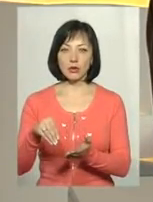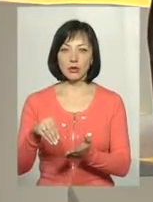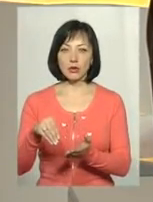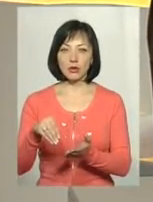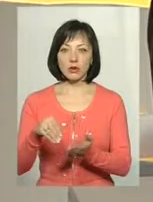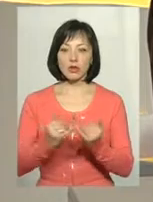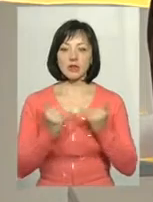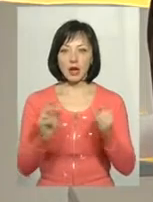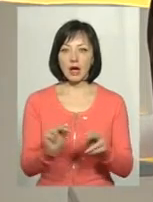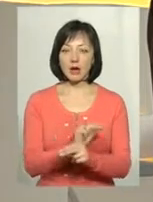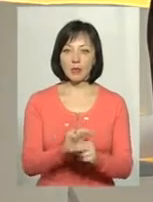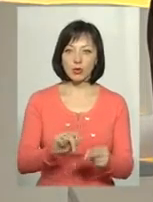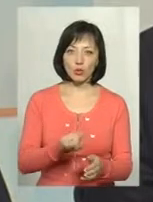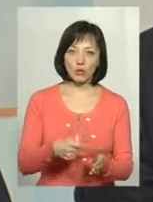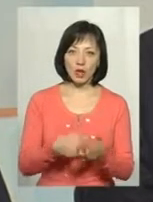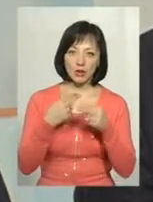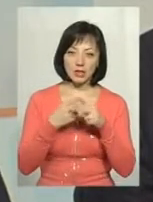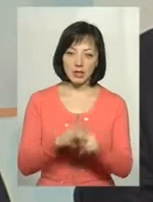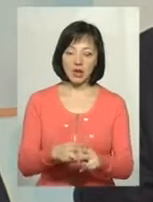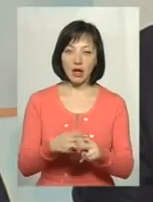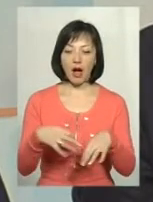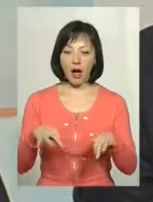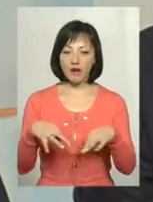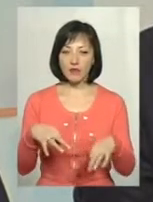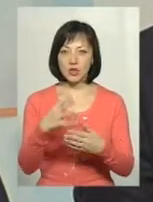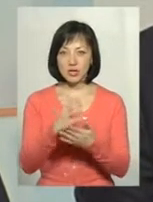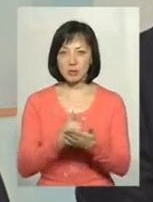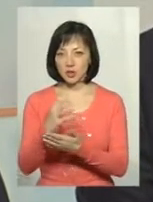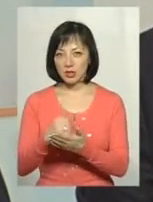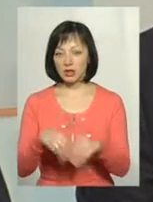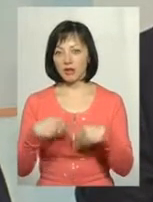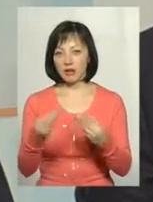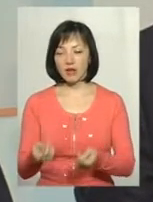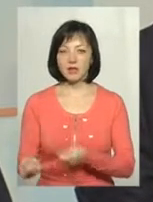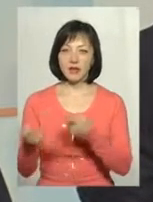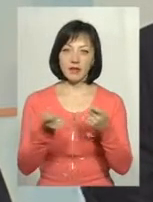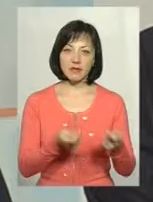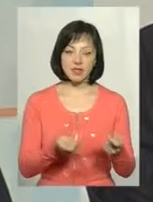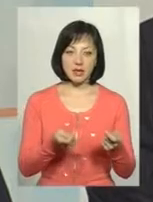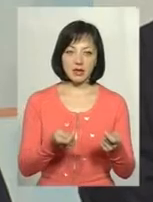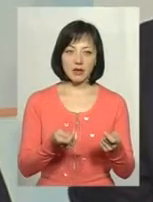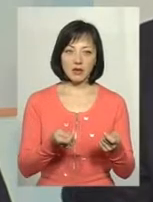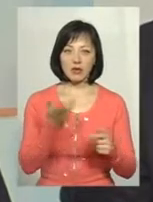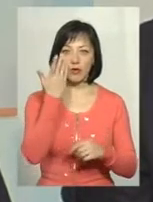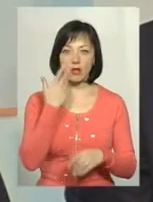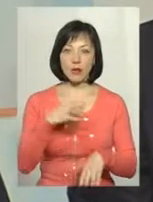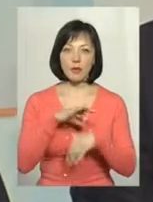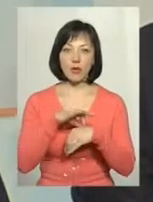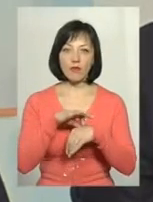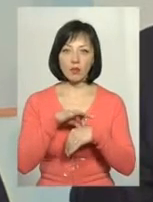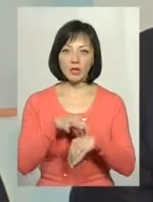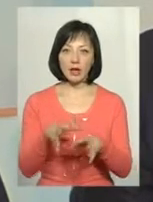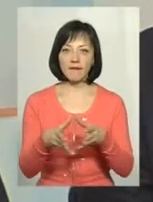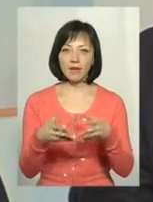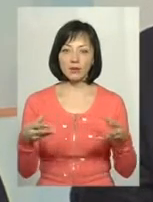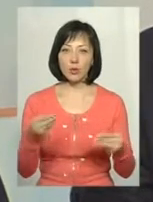що для ремонту комунальної техніки автозапчастини надавалися і вивезення практично, коли проводилися